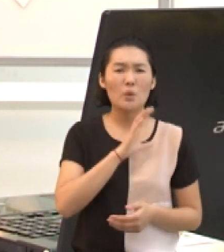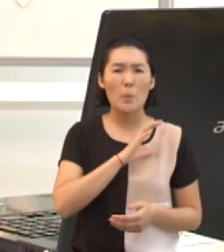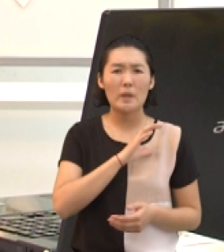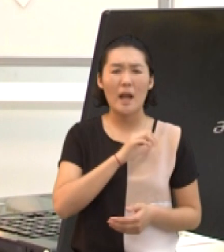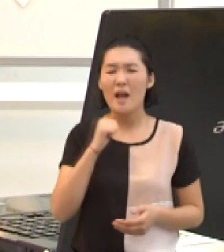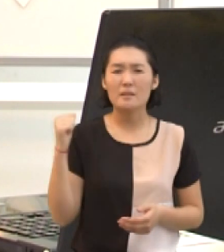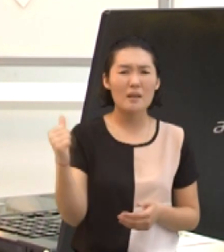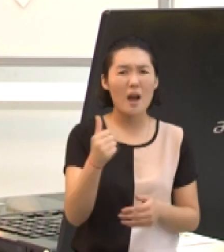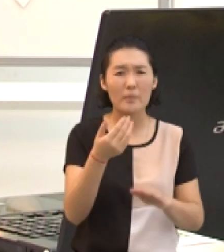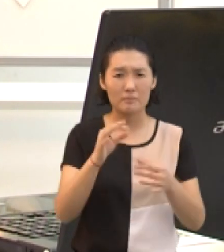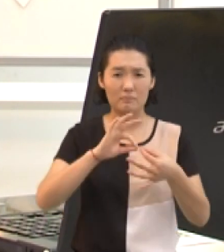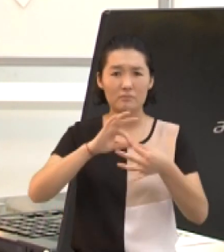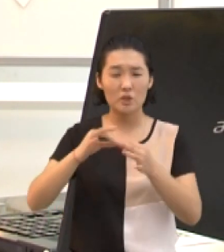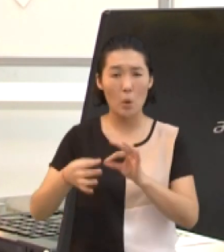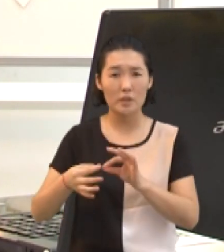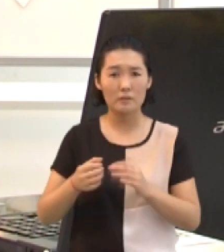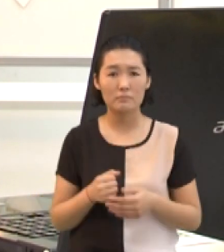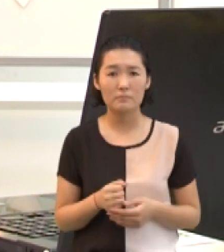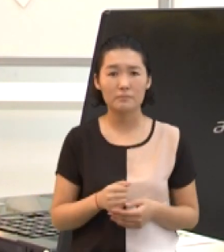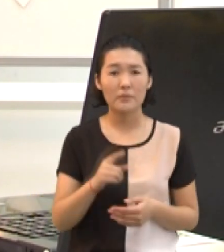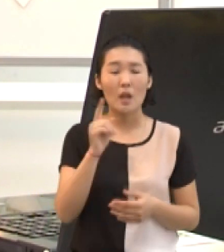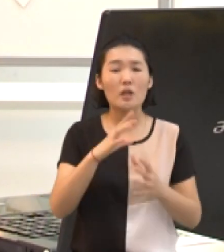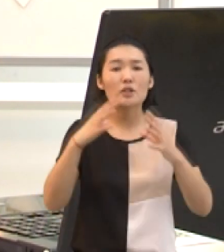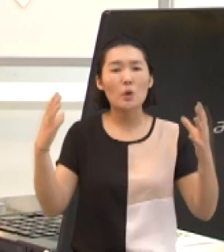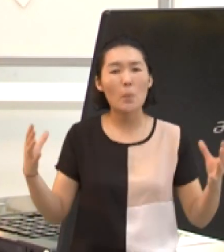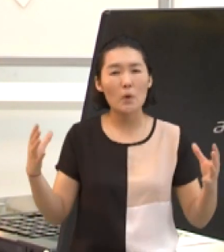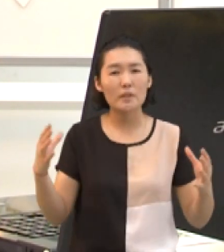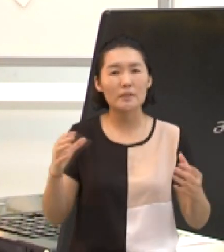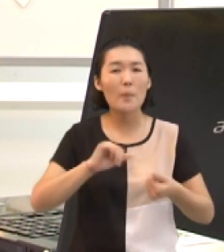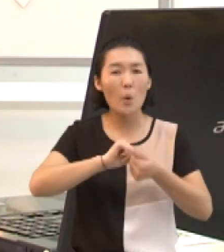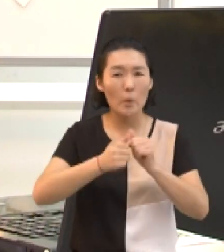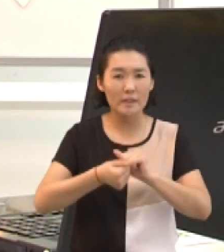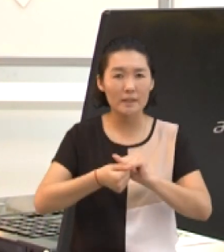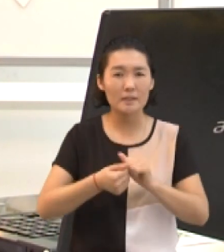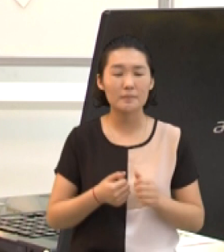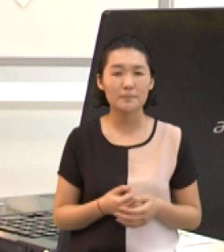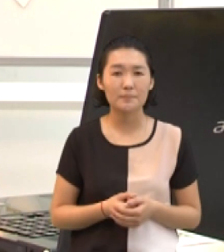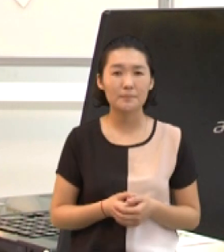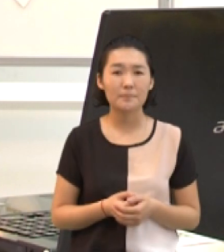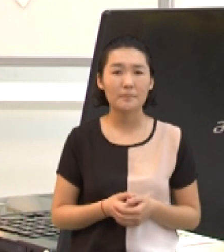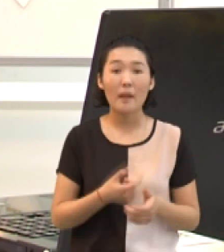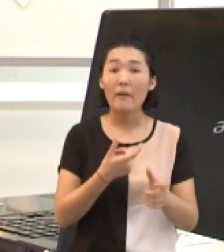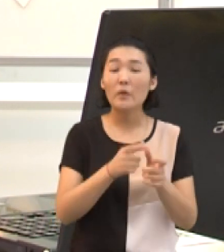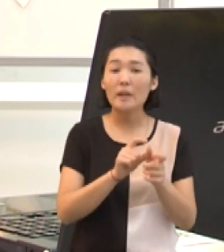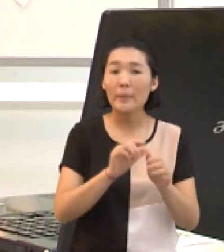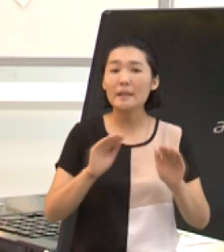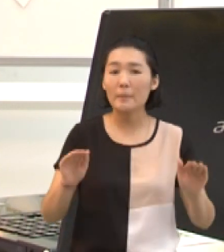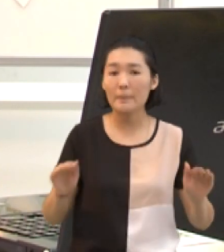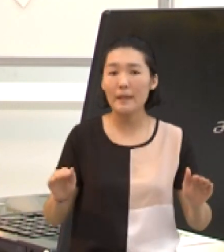самым трудным? Что больше всего запомнилось? Вот об этом,